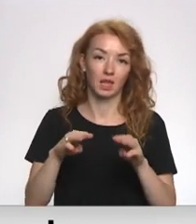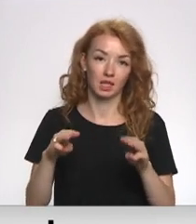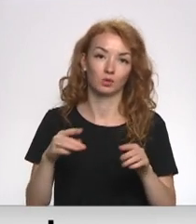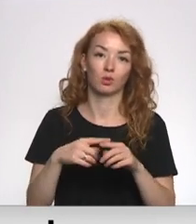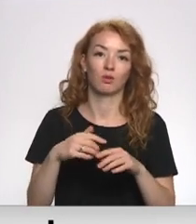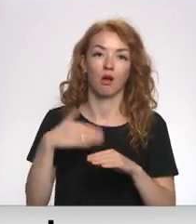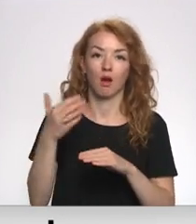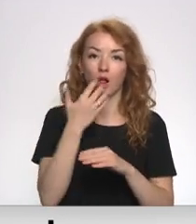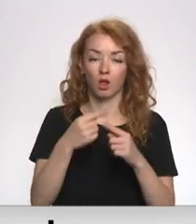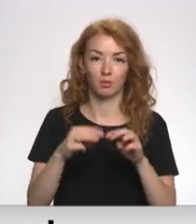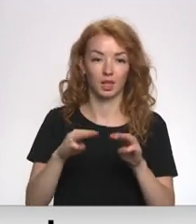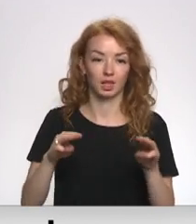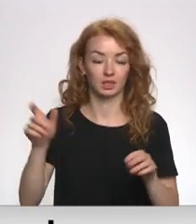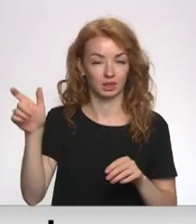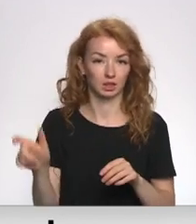Bilds.